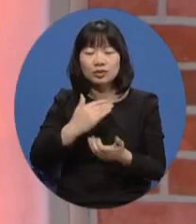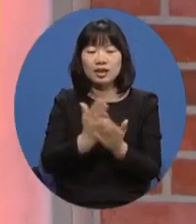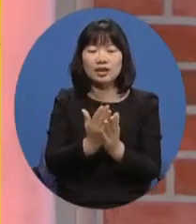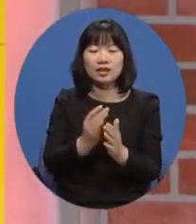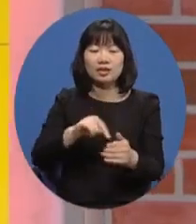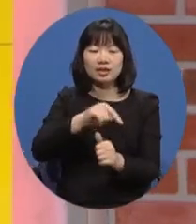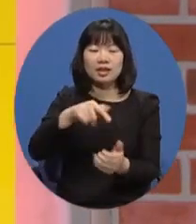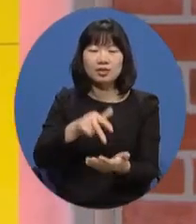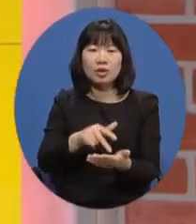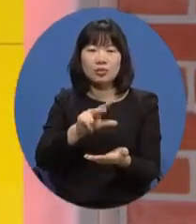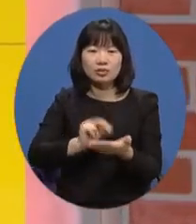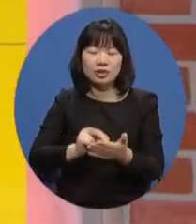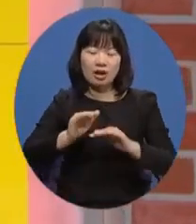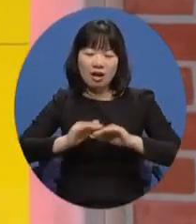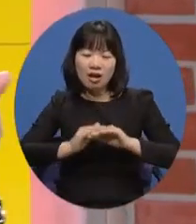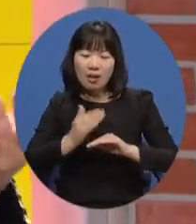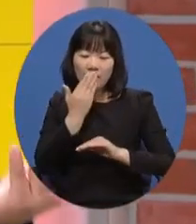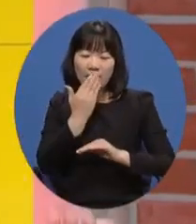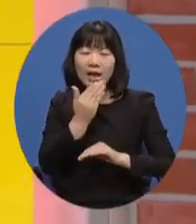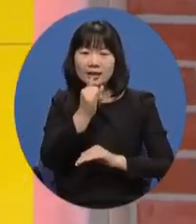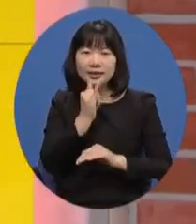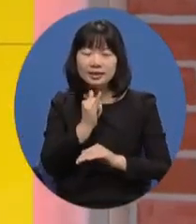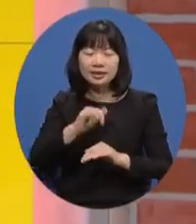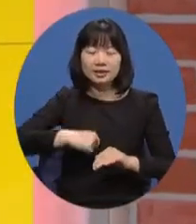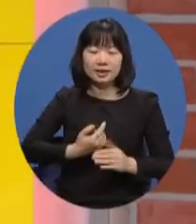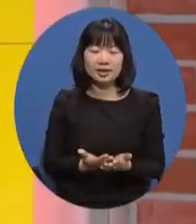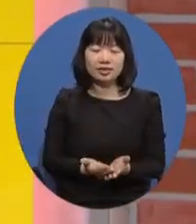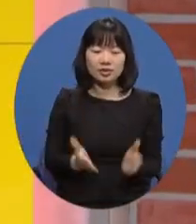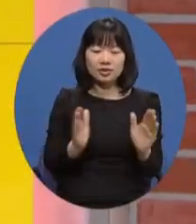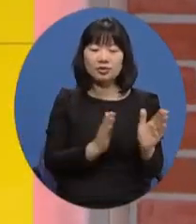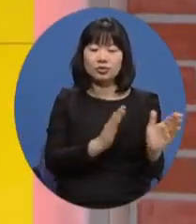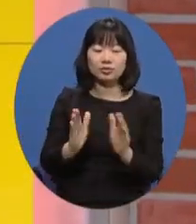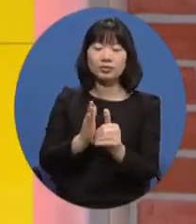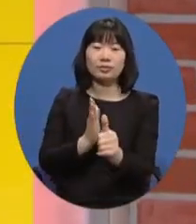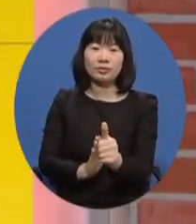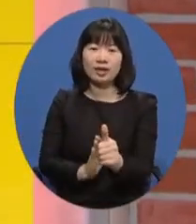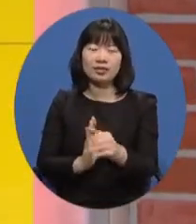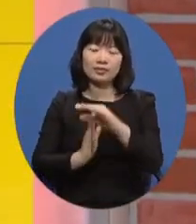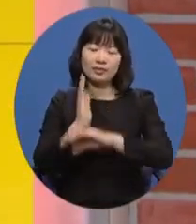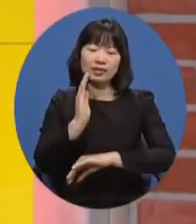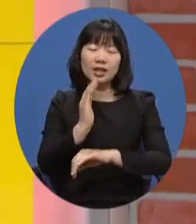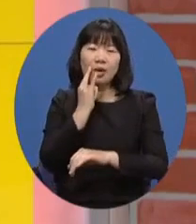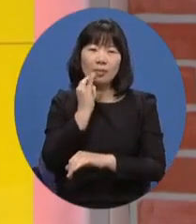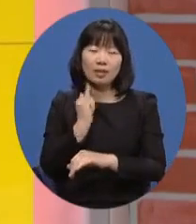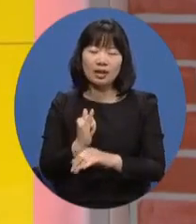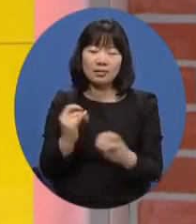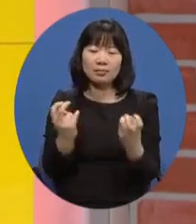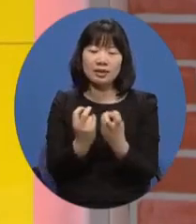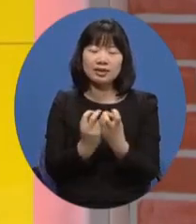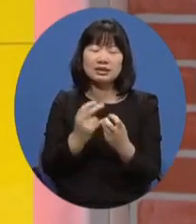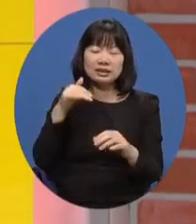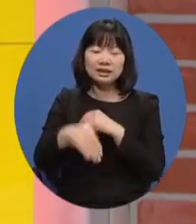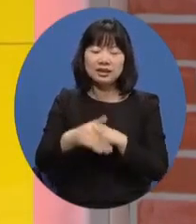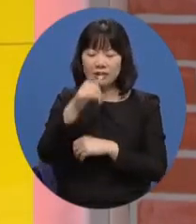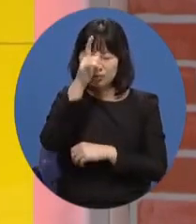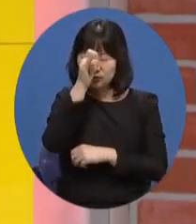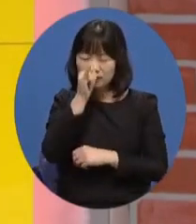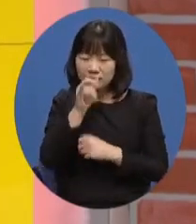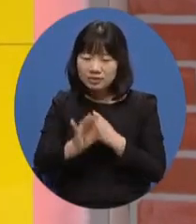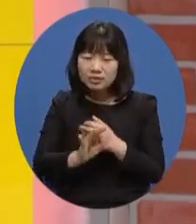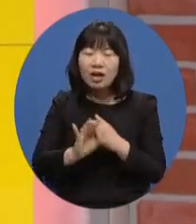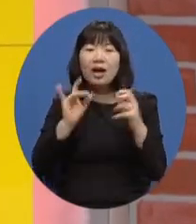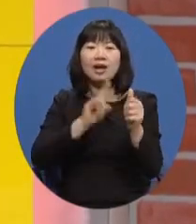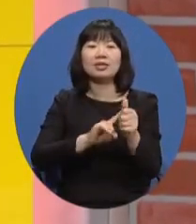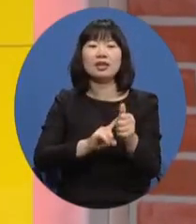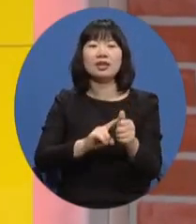상황에서 언제나 문제를 해결할 수 있는 자신의 그릇이 준비되어 있어야 되는데 지나치게 엄마의 방식을 너무 고집을 하면